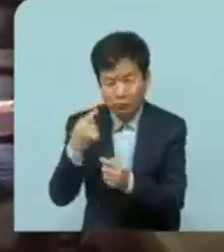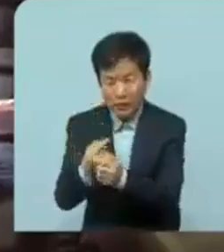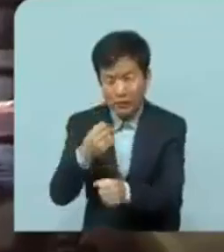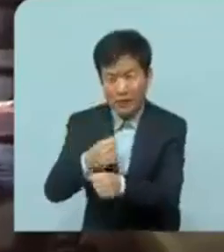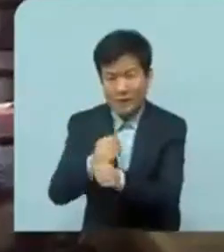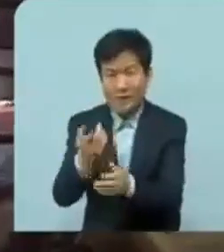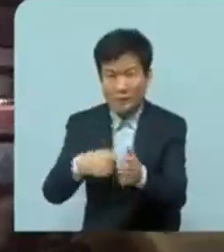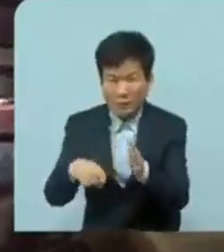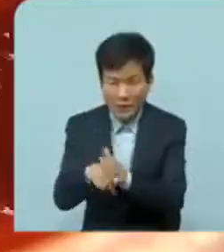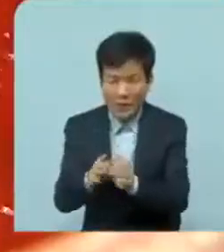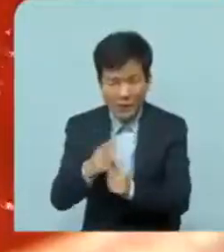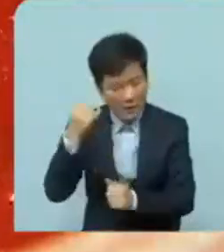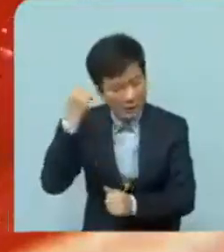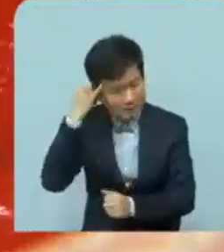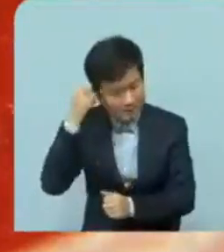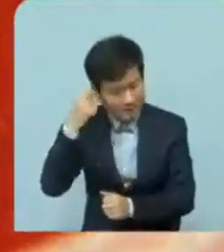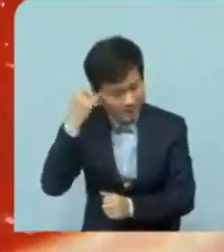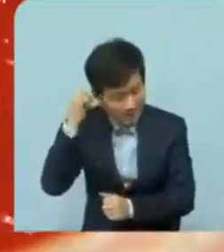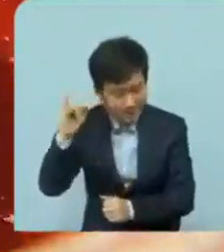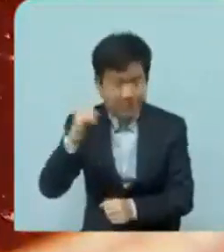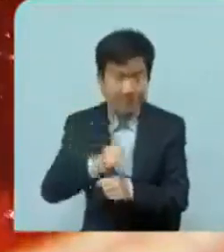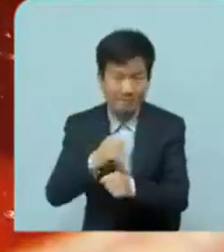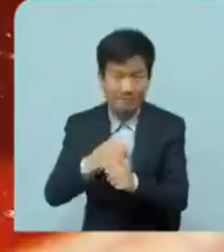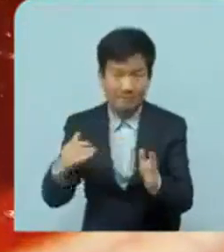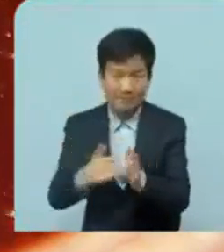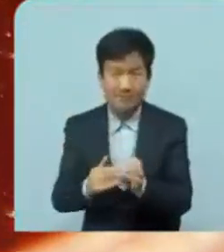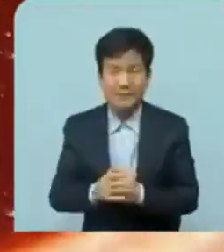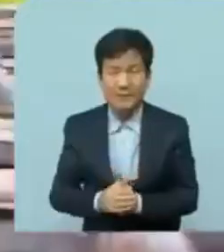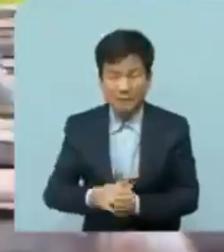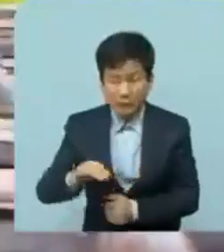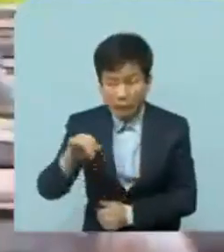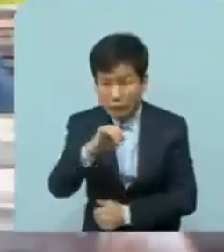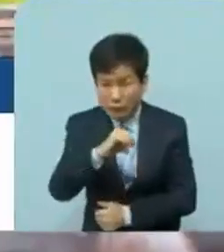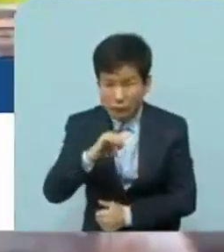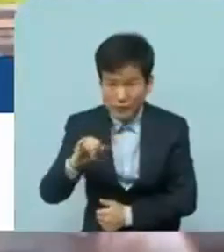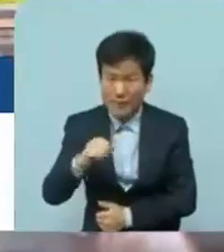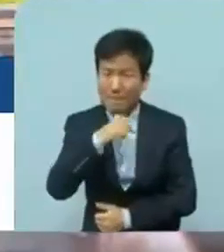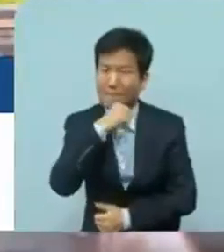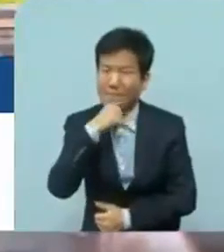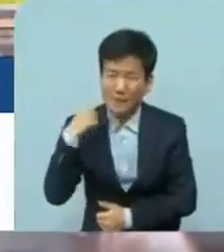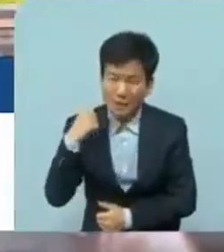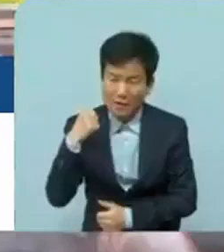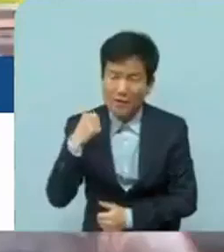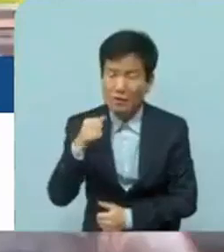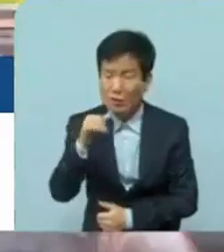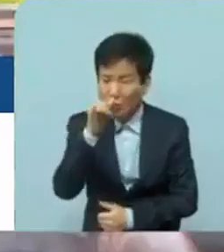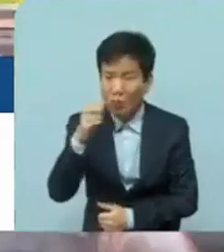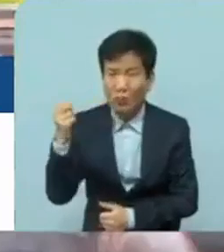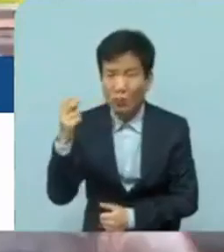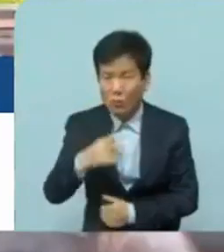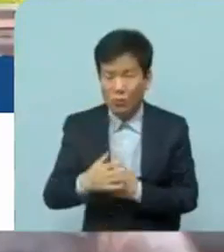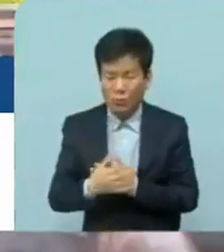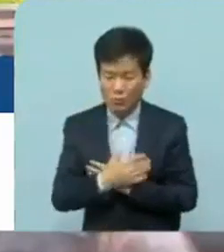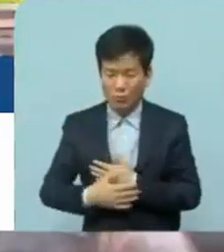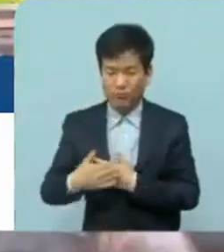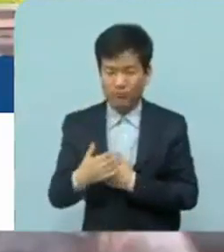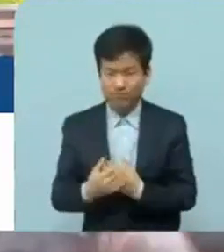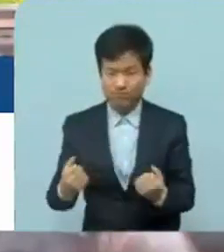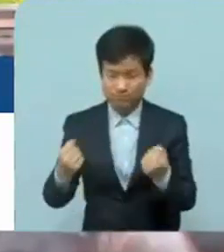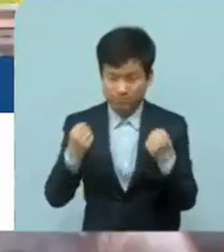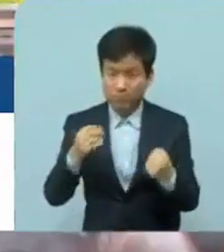농촌진흥청 등이 개발했습니다 격 윤희 에 군수 한 맛을 내고 또 항산화 기능이